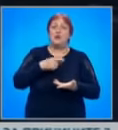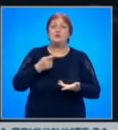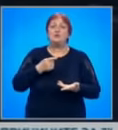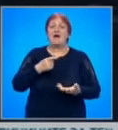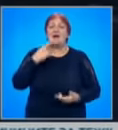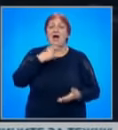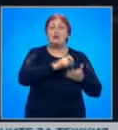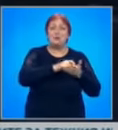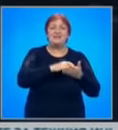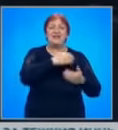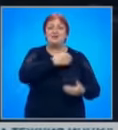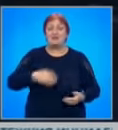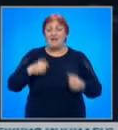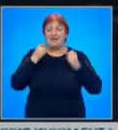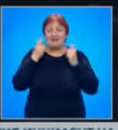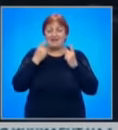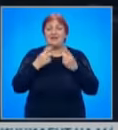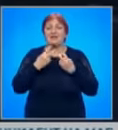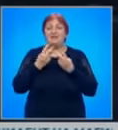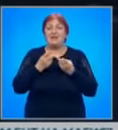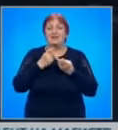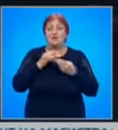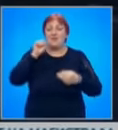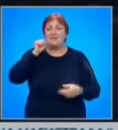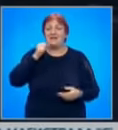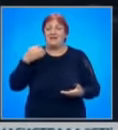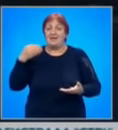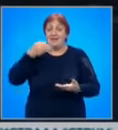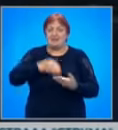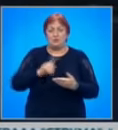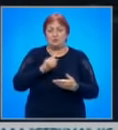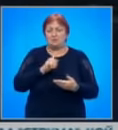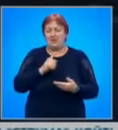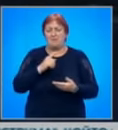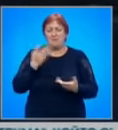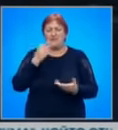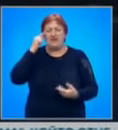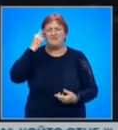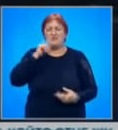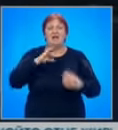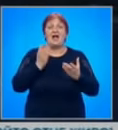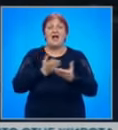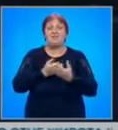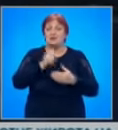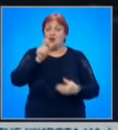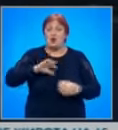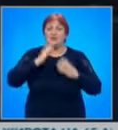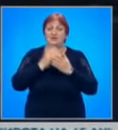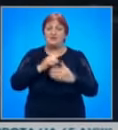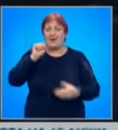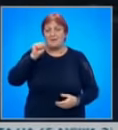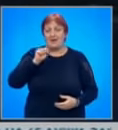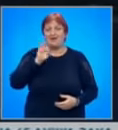става дума за националния интерес, се е видяло, че партийната принадлежност няма значение. А всички хора от всички